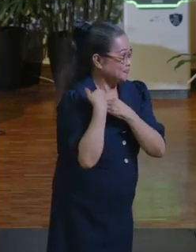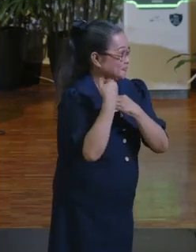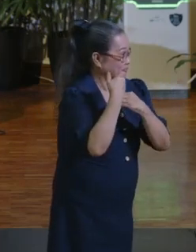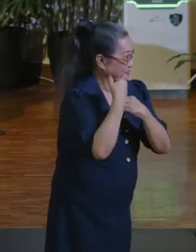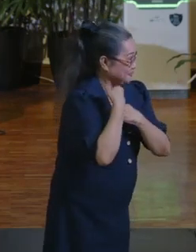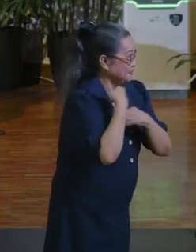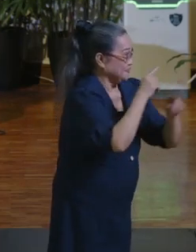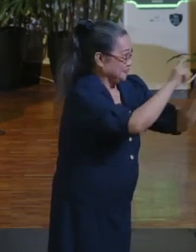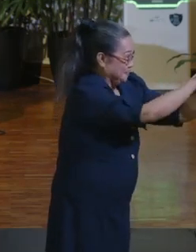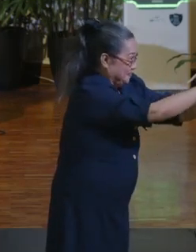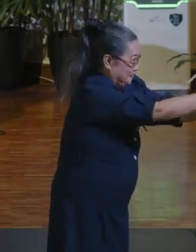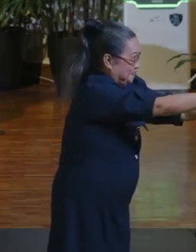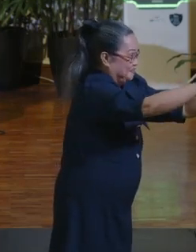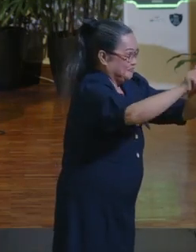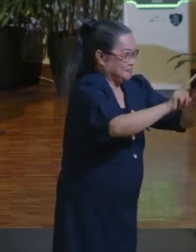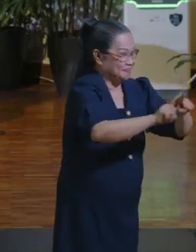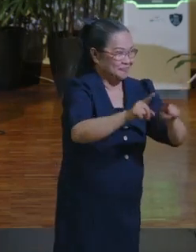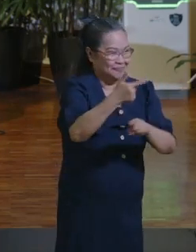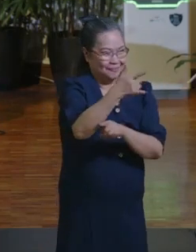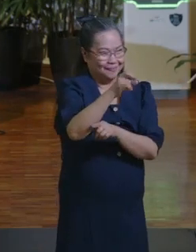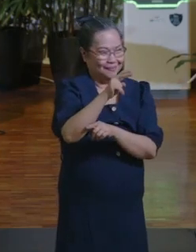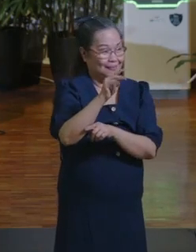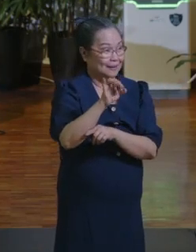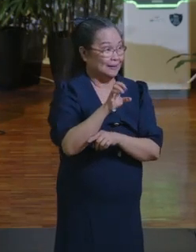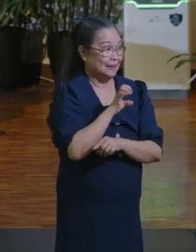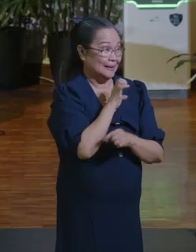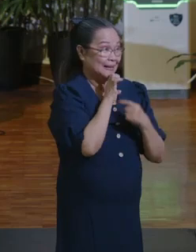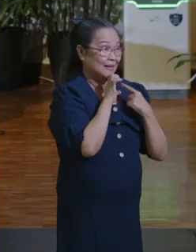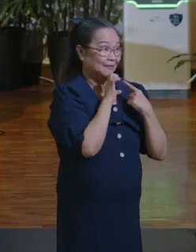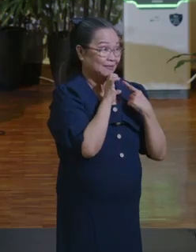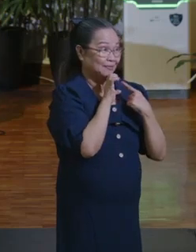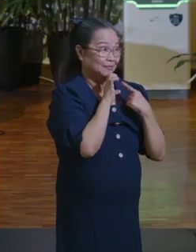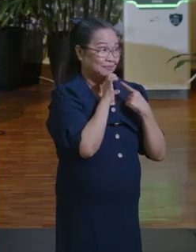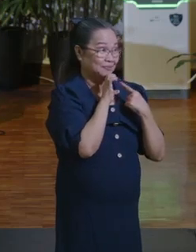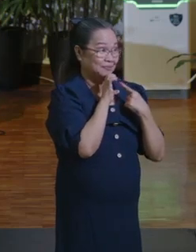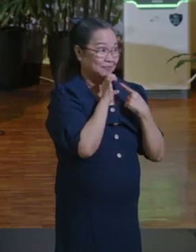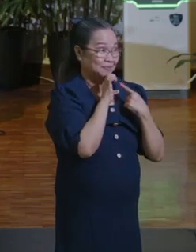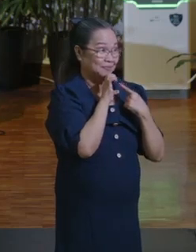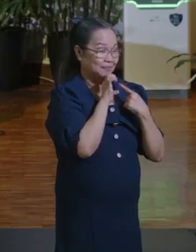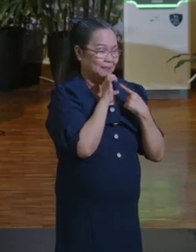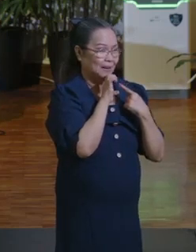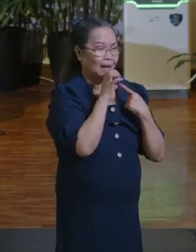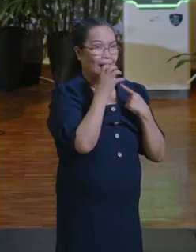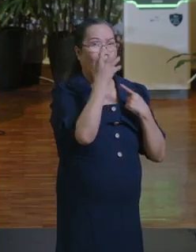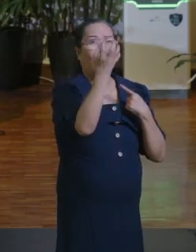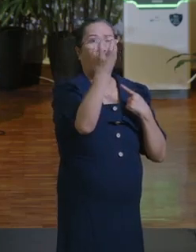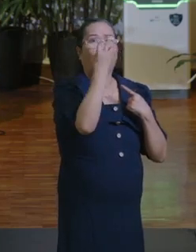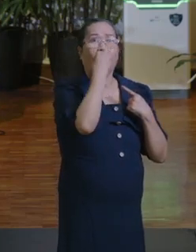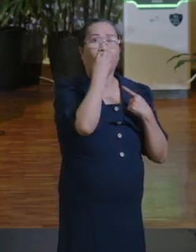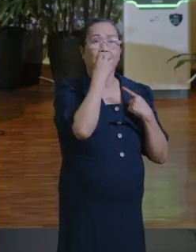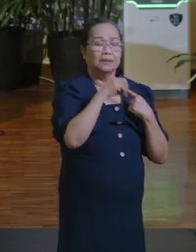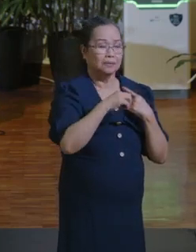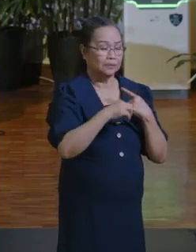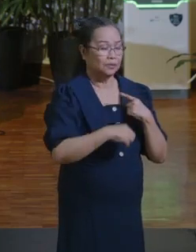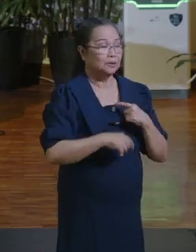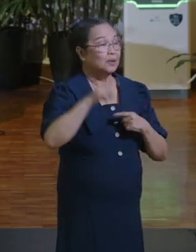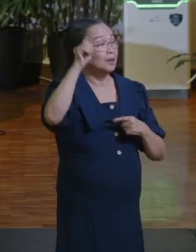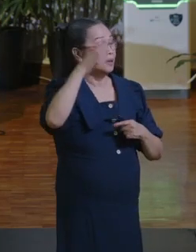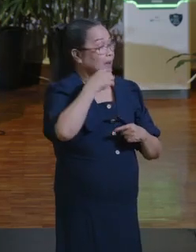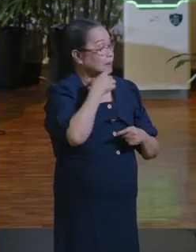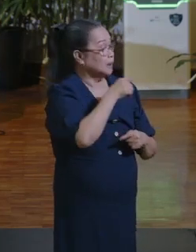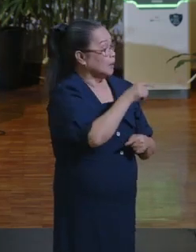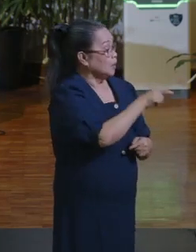sa Genesis 3:16, sabi kay Eve pagkatapos niya magkasala, to the woman He said, I will surely multiply your